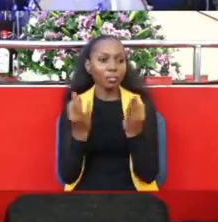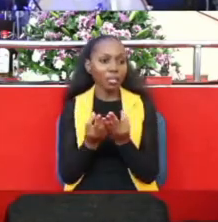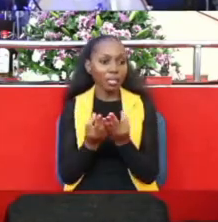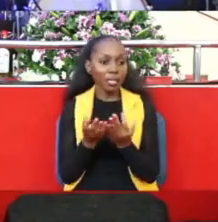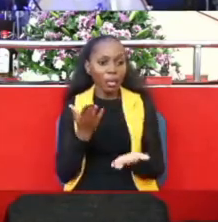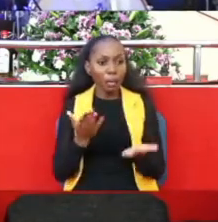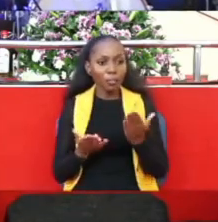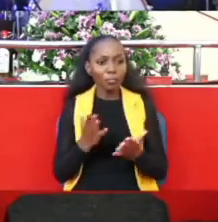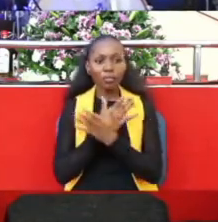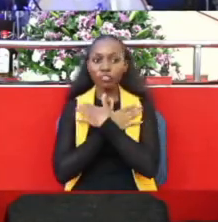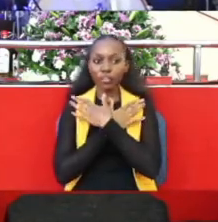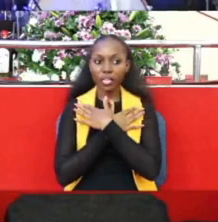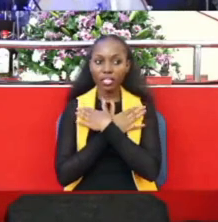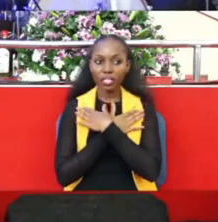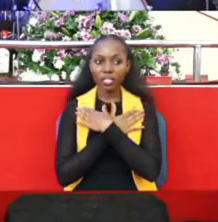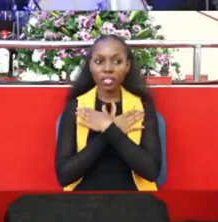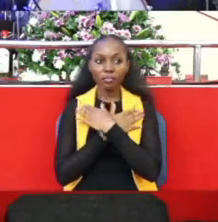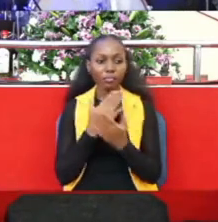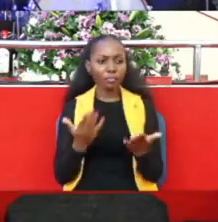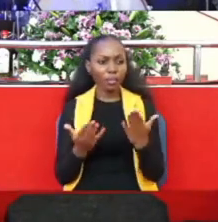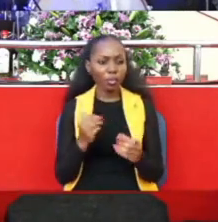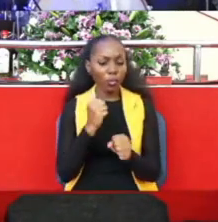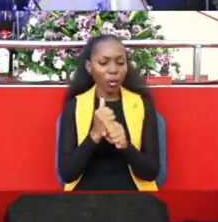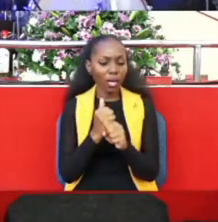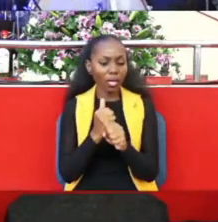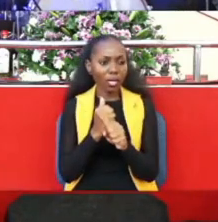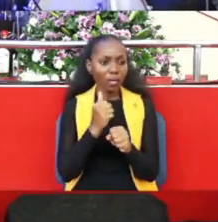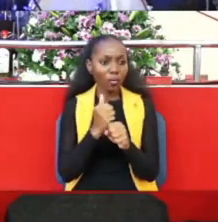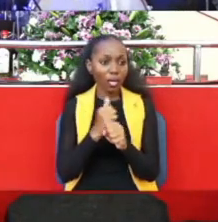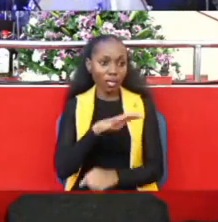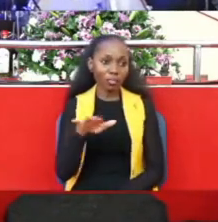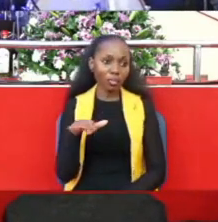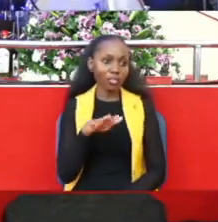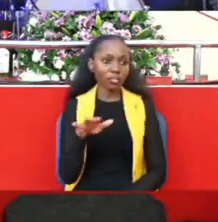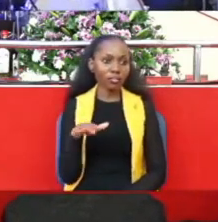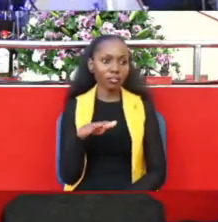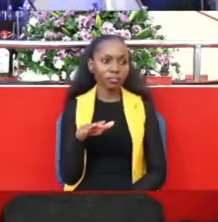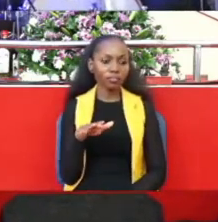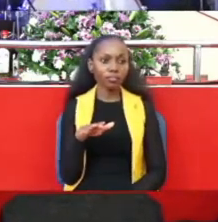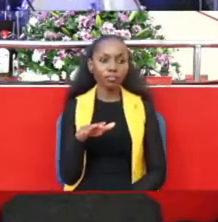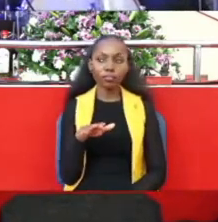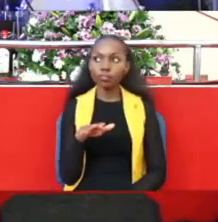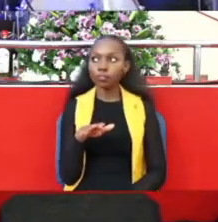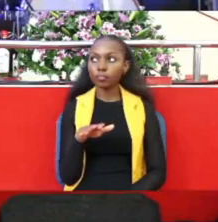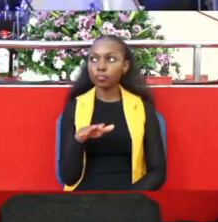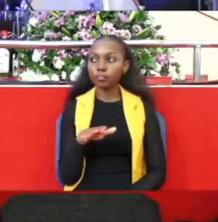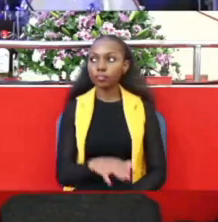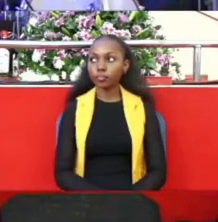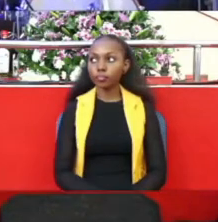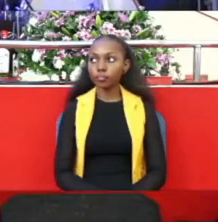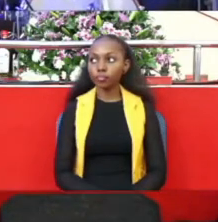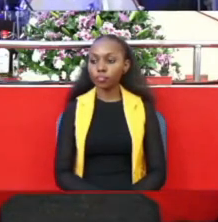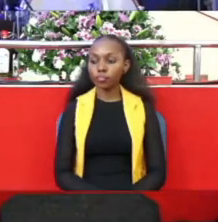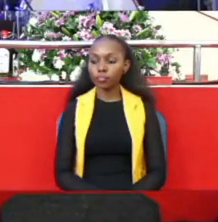mingi tunapitia mambo mengi na tunachukiana katika mahali nyumbani na kazini na hata katika taifa, tunaweza